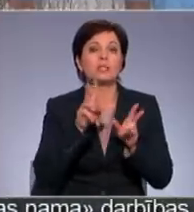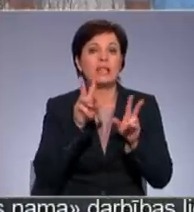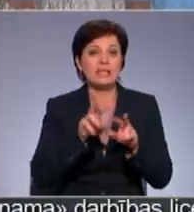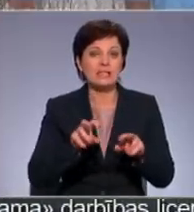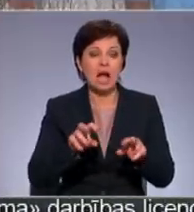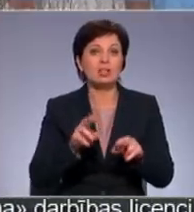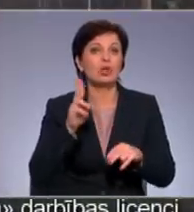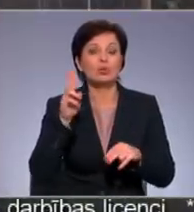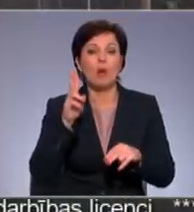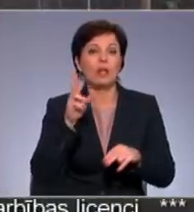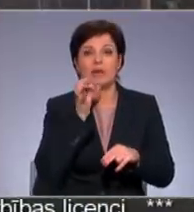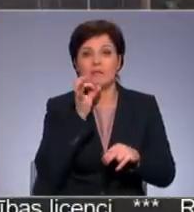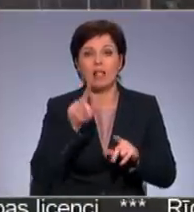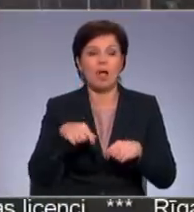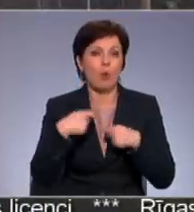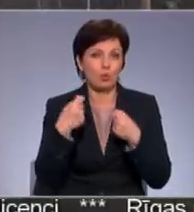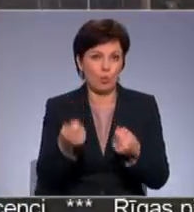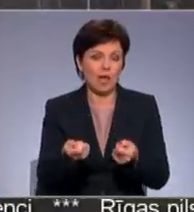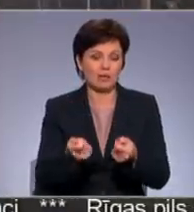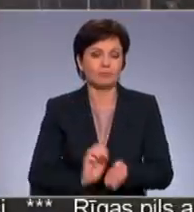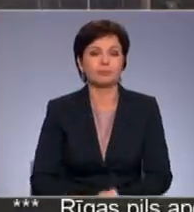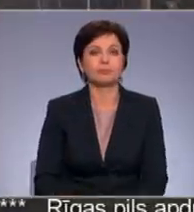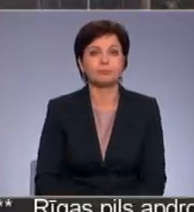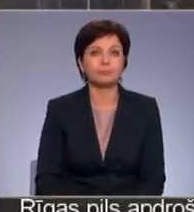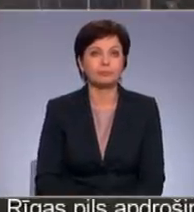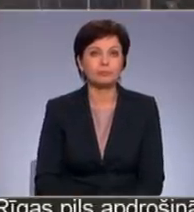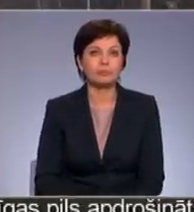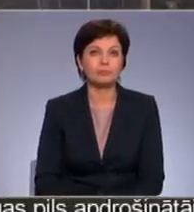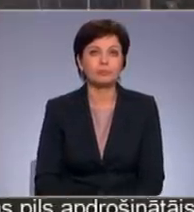solīmi netiek doti. Lāsma Zute, Andrejs Mažāns, Latgales reģionālā televīzija.